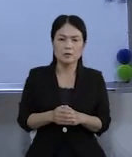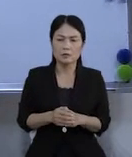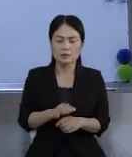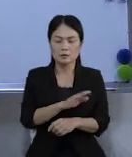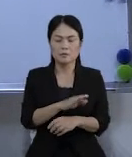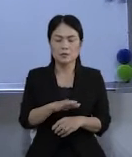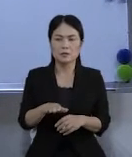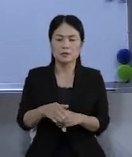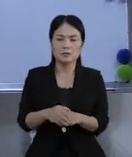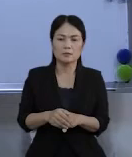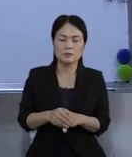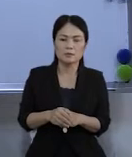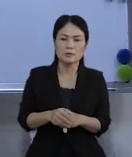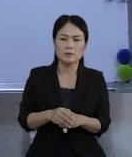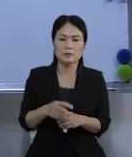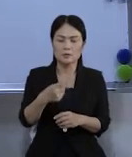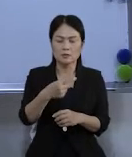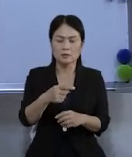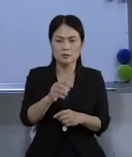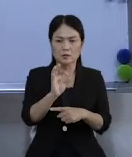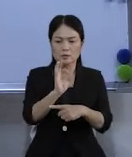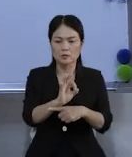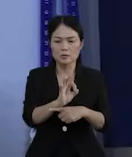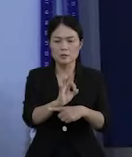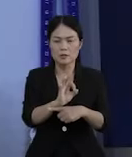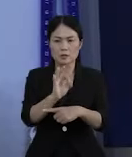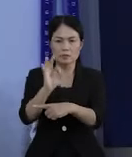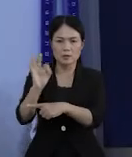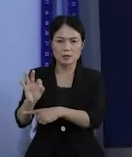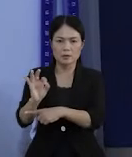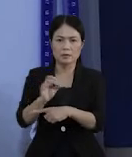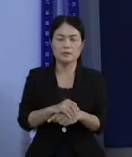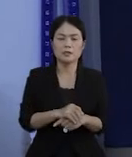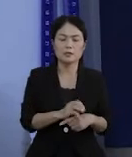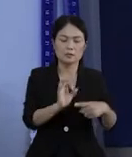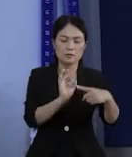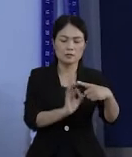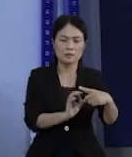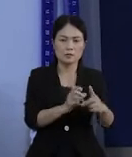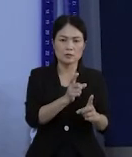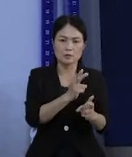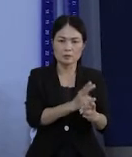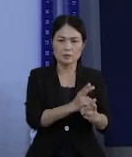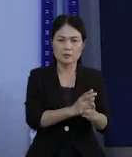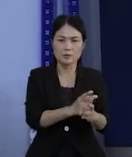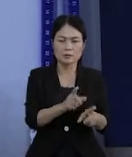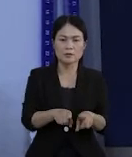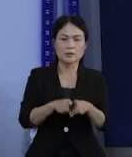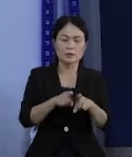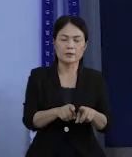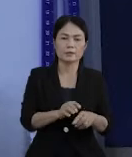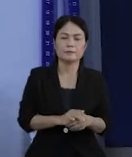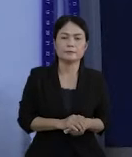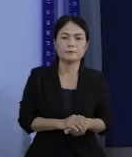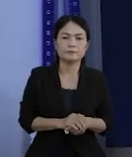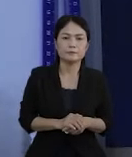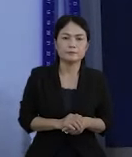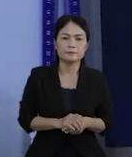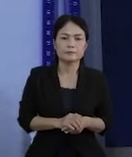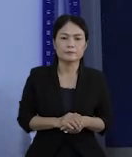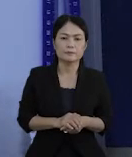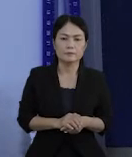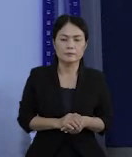con cổ an tài đọ phía dược nâng phía dược ai phía bay con rửa xa tục nơi đó đài.